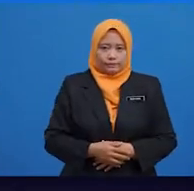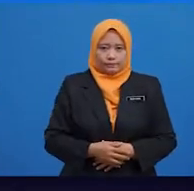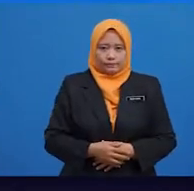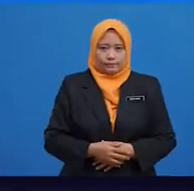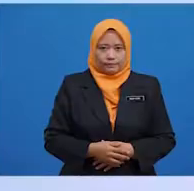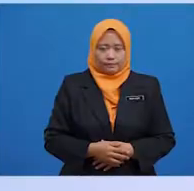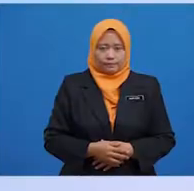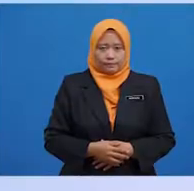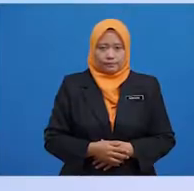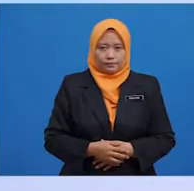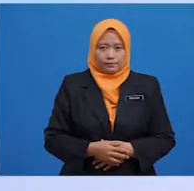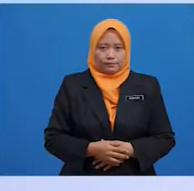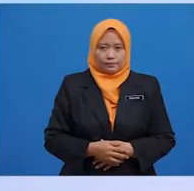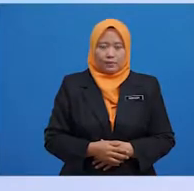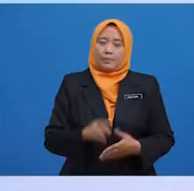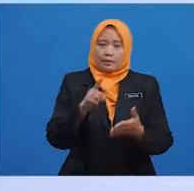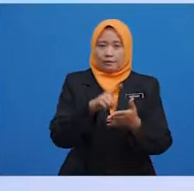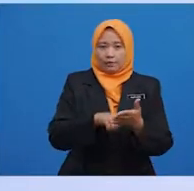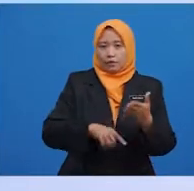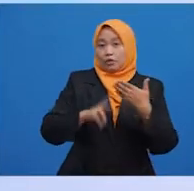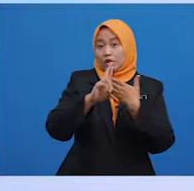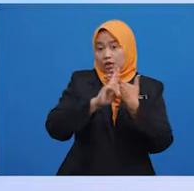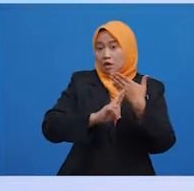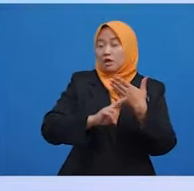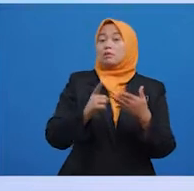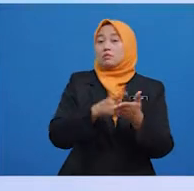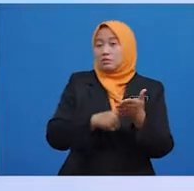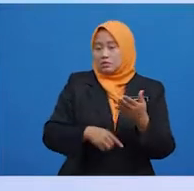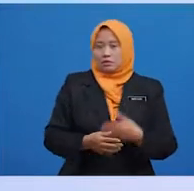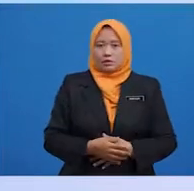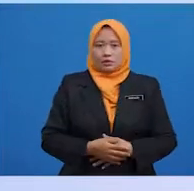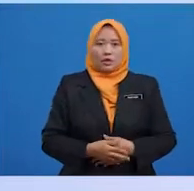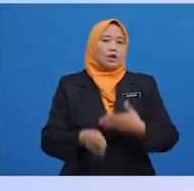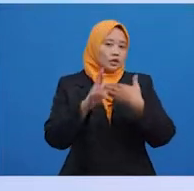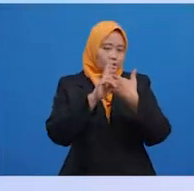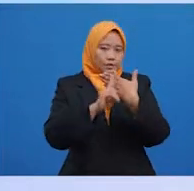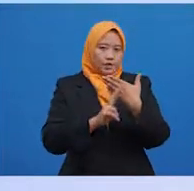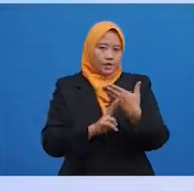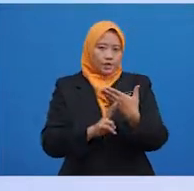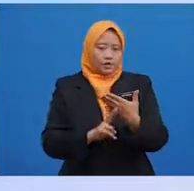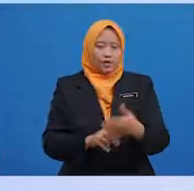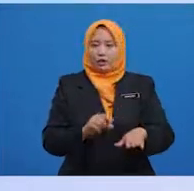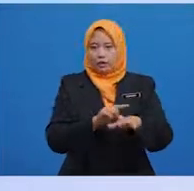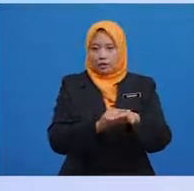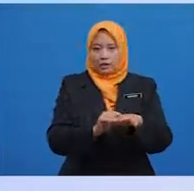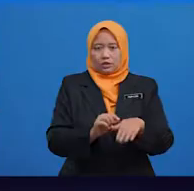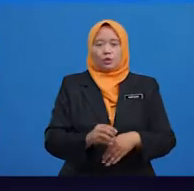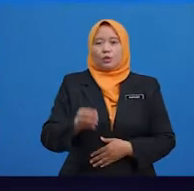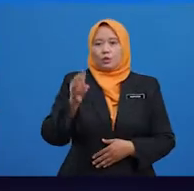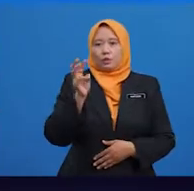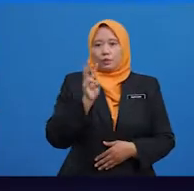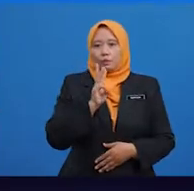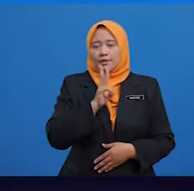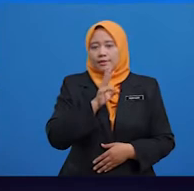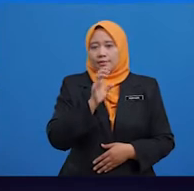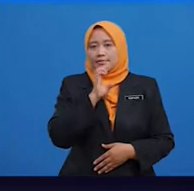Okey pelajar, apa itu darah? Darah adalah suatu tisu bendalir.